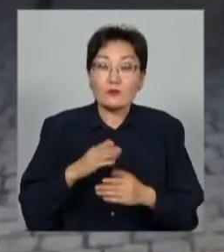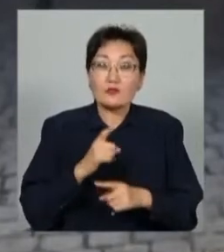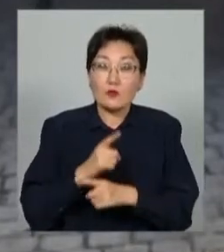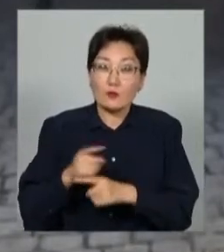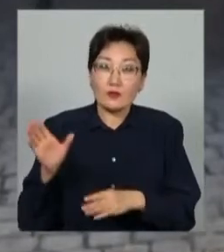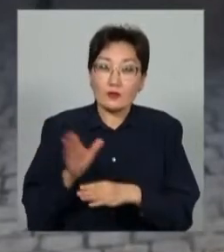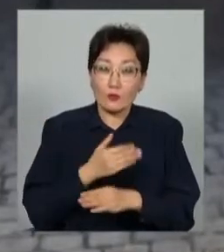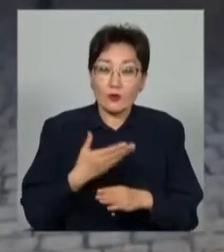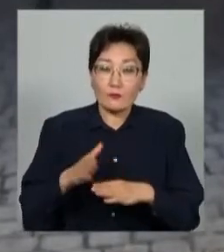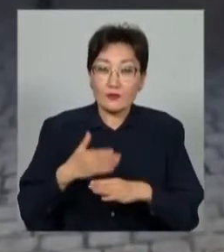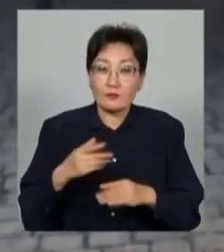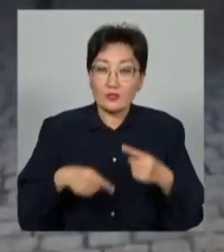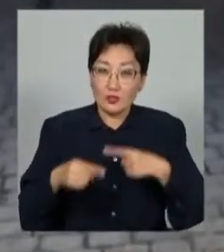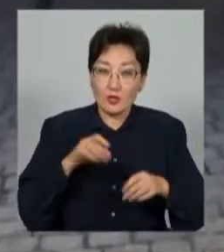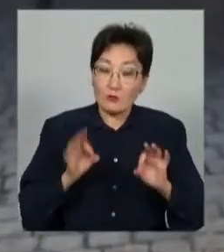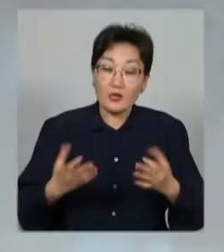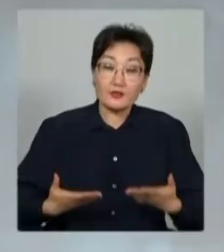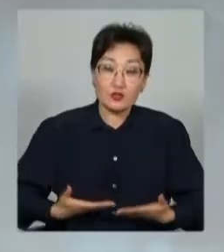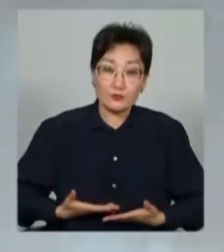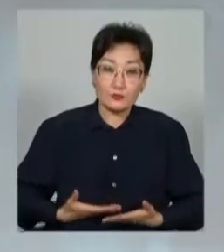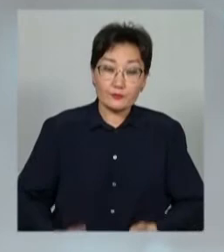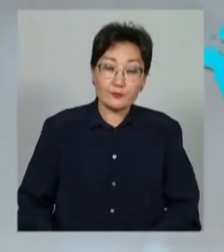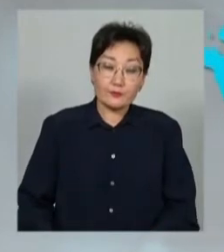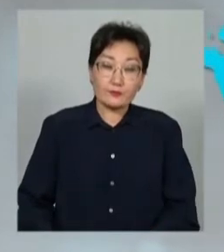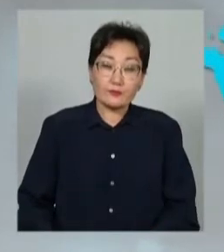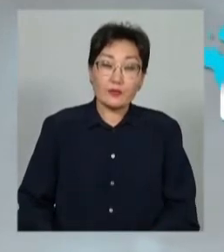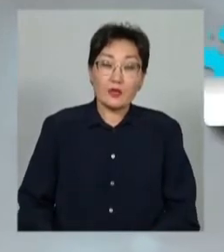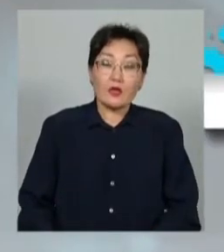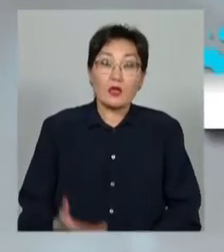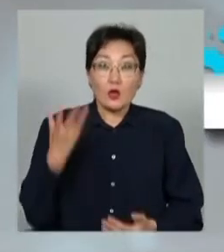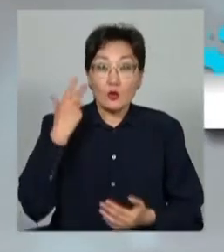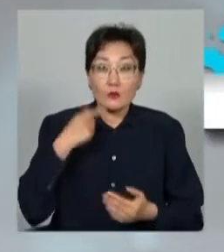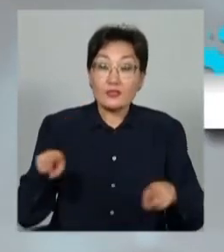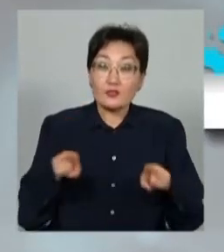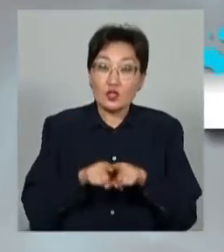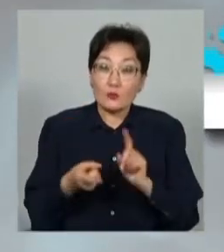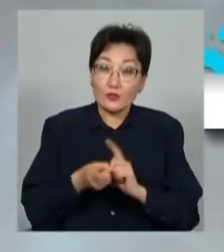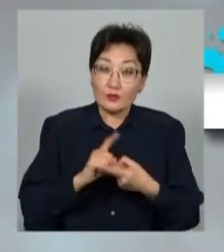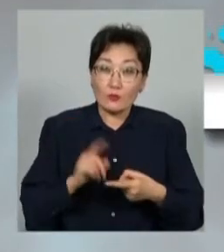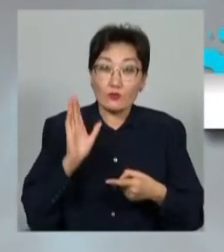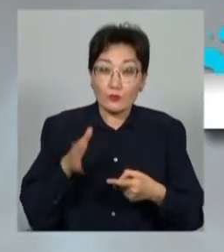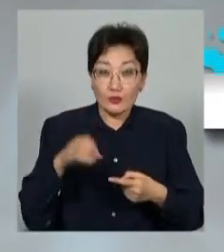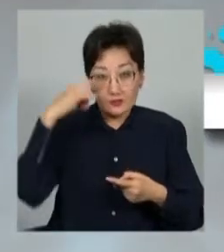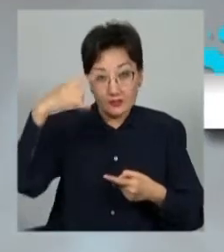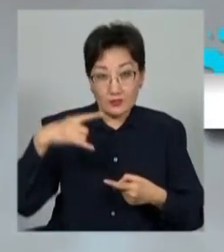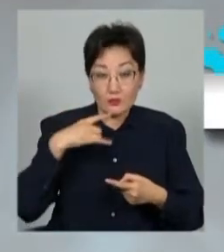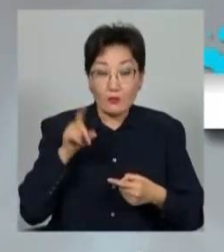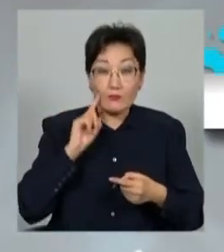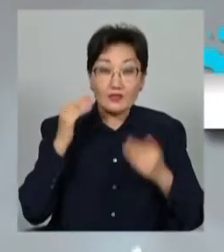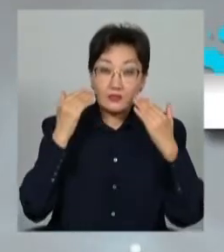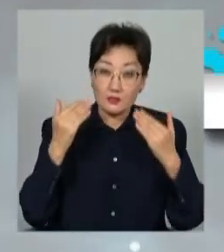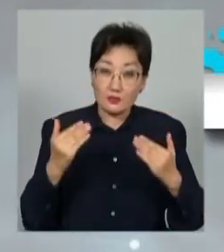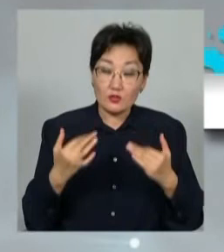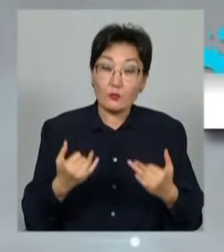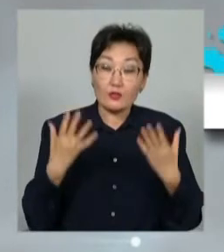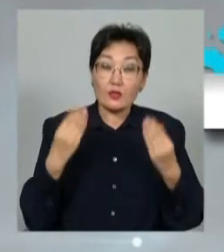отменены, и мы постепенно возвращаемся к нормальной жизни. Когда подобные перемены наступят в нашей стране, пока неизвестно.